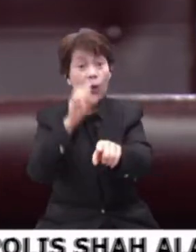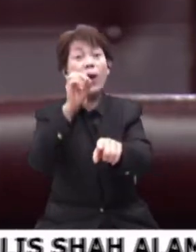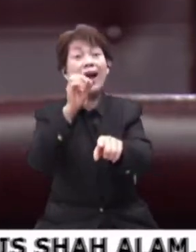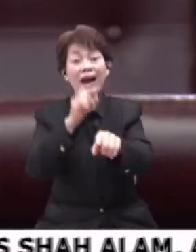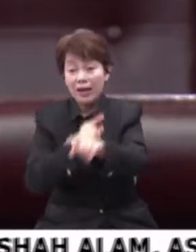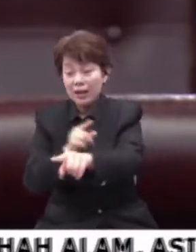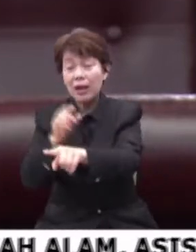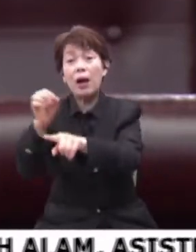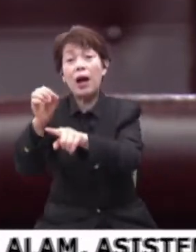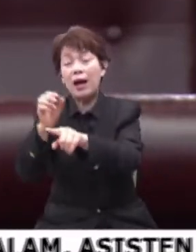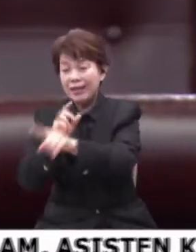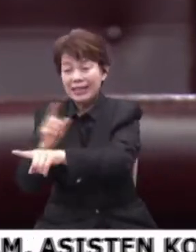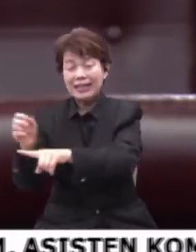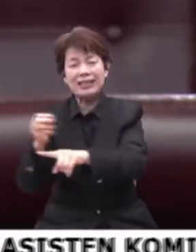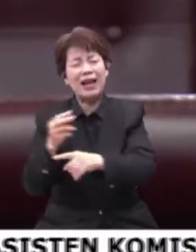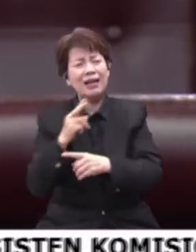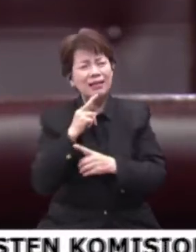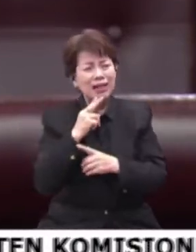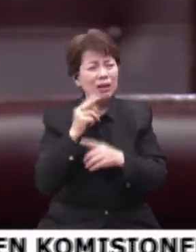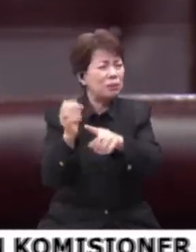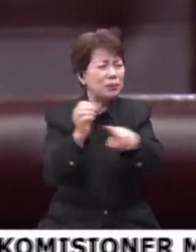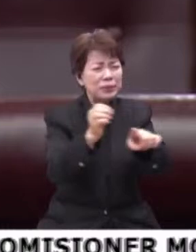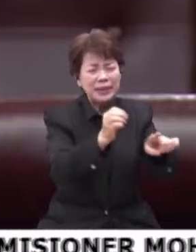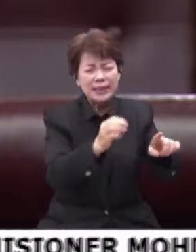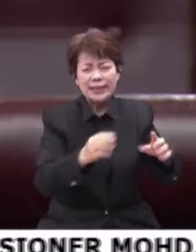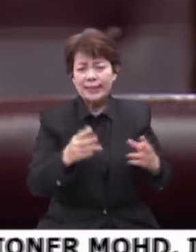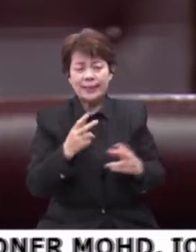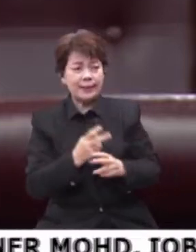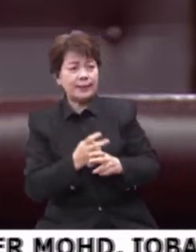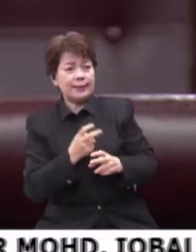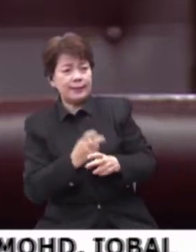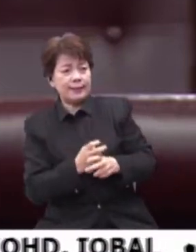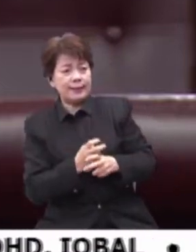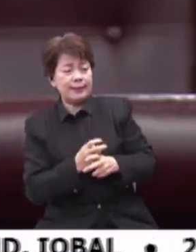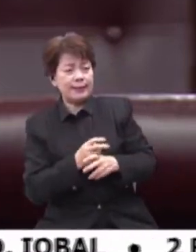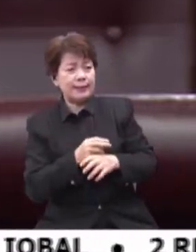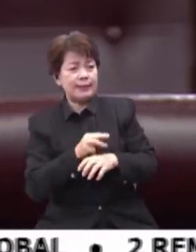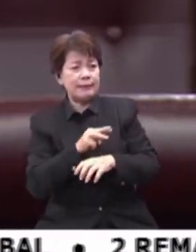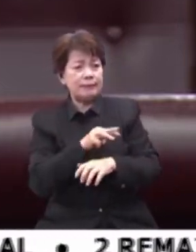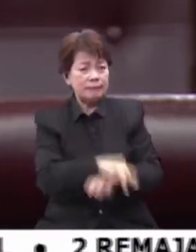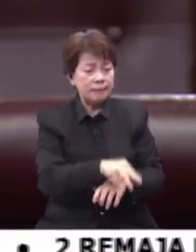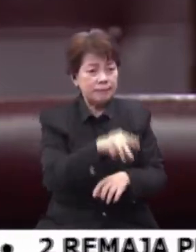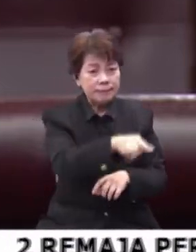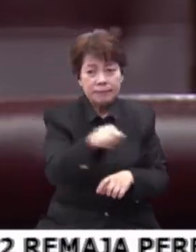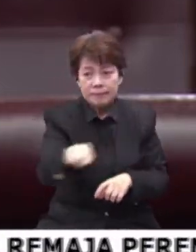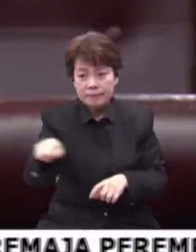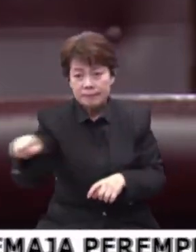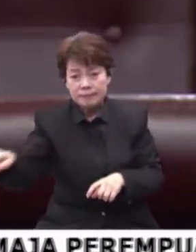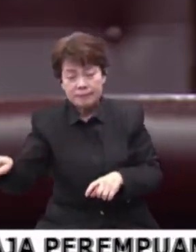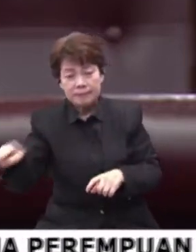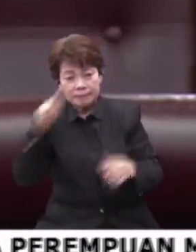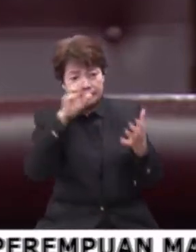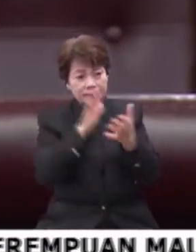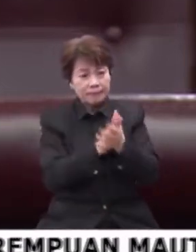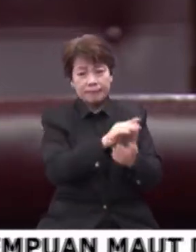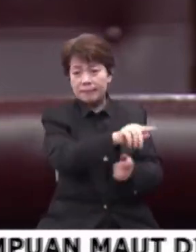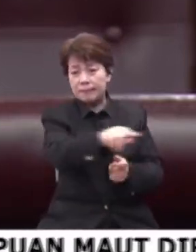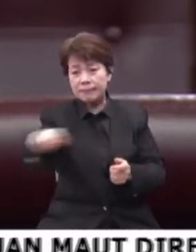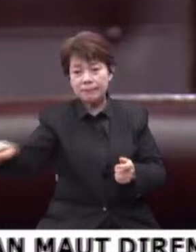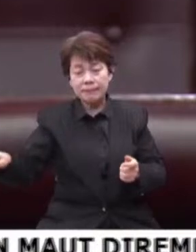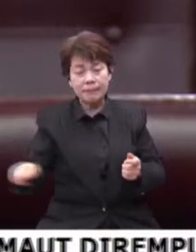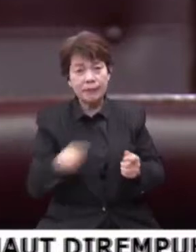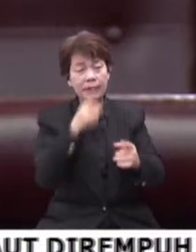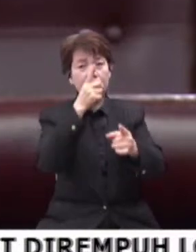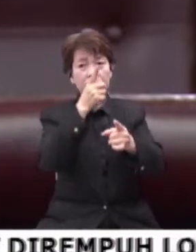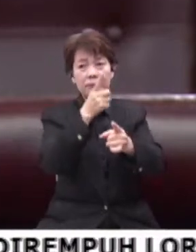sayur organik kita tak pasti Tetapi kalau dia kata dia dapat kelulusan my game maka itu adalah betul-betul